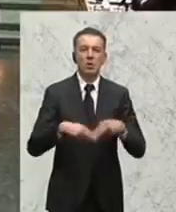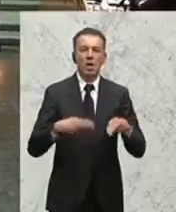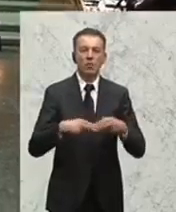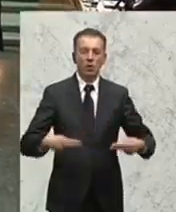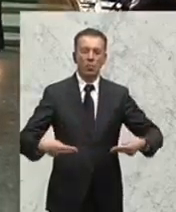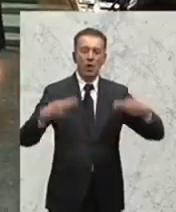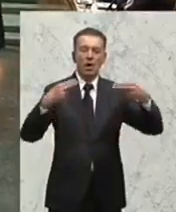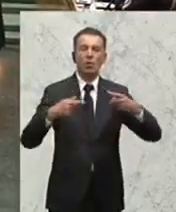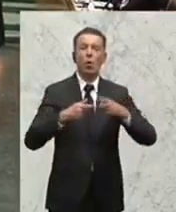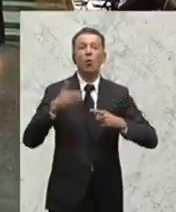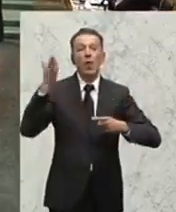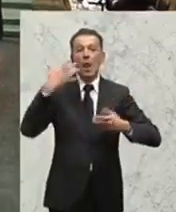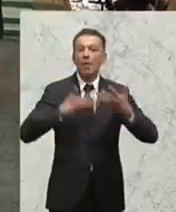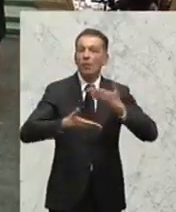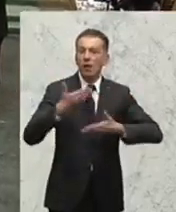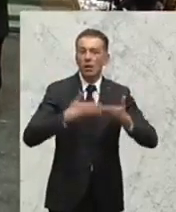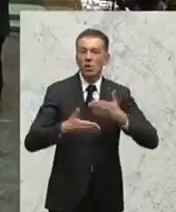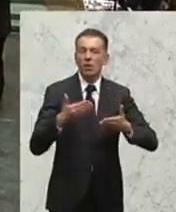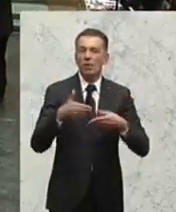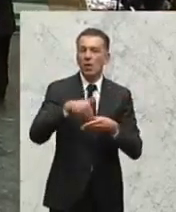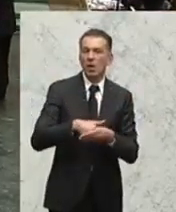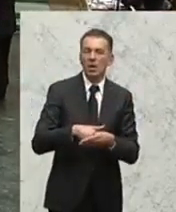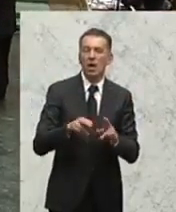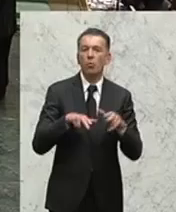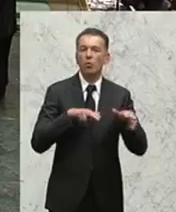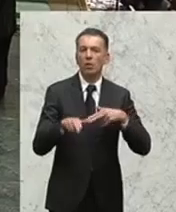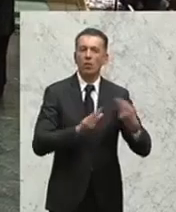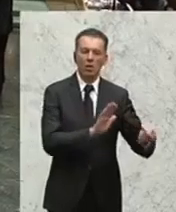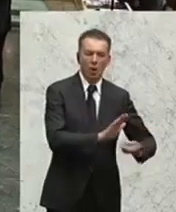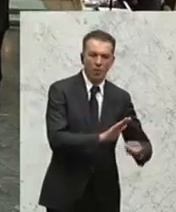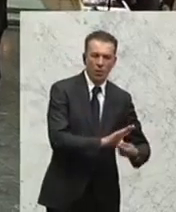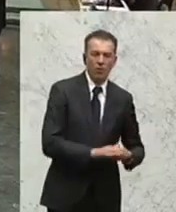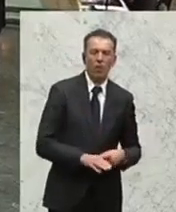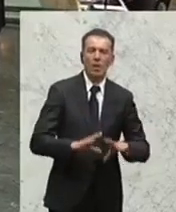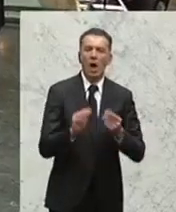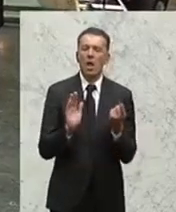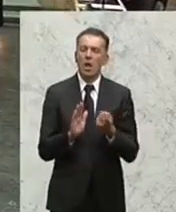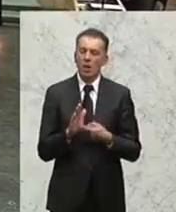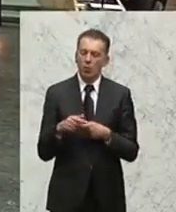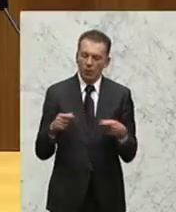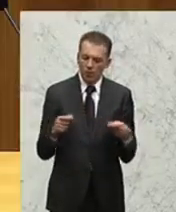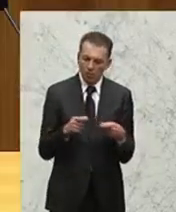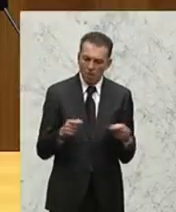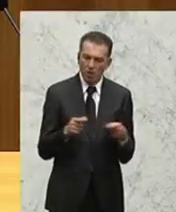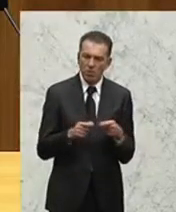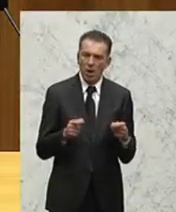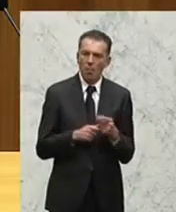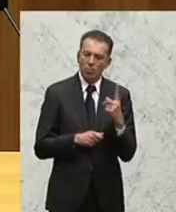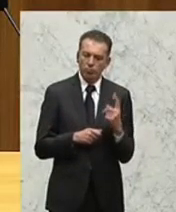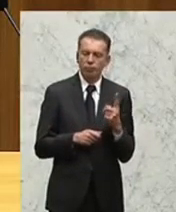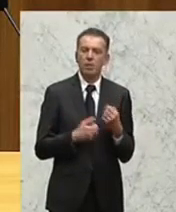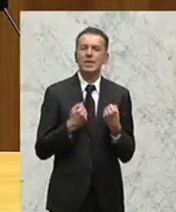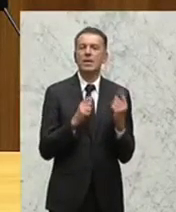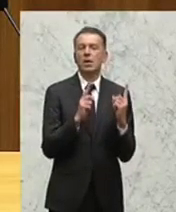und Landwirtschaft. Der Entschließungsantrag heißt, die Bundesregierung wird aufgefordert, alle erforderlichen Maßnahmen zu veranlassen,